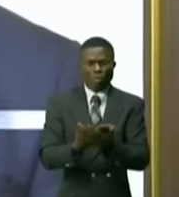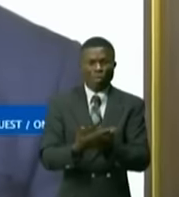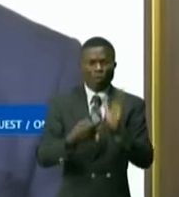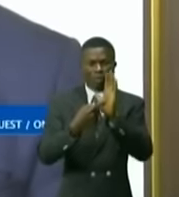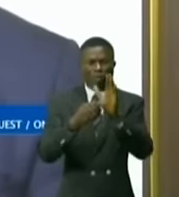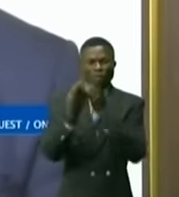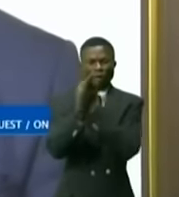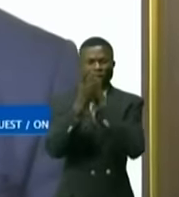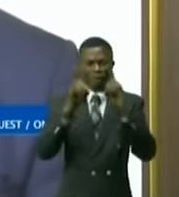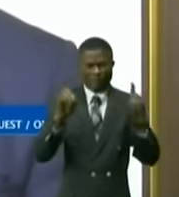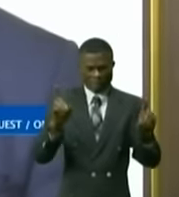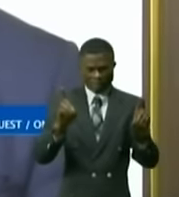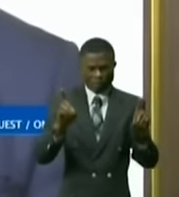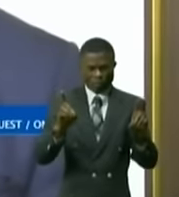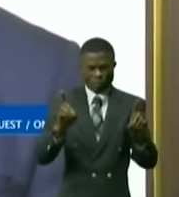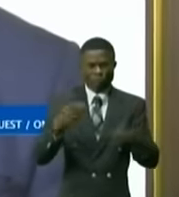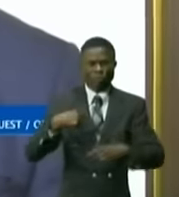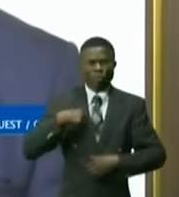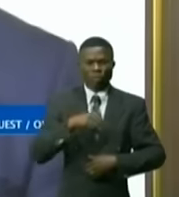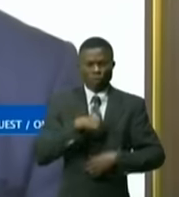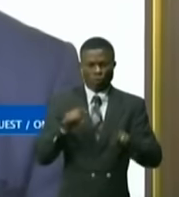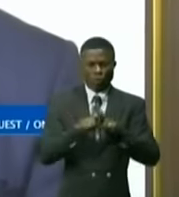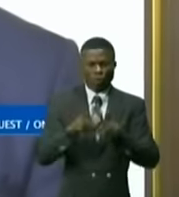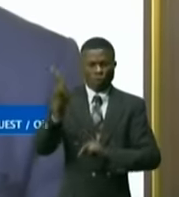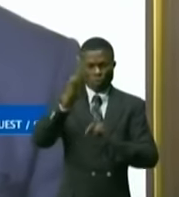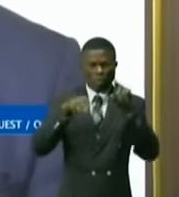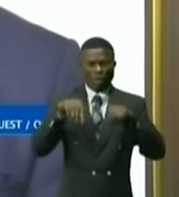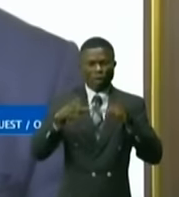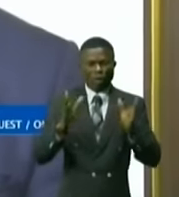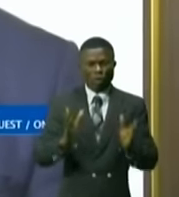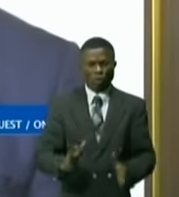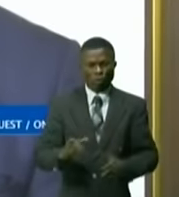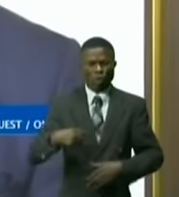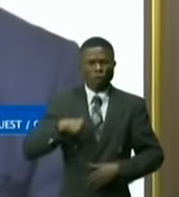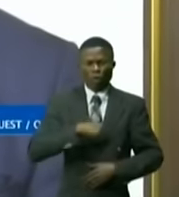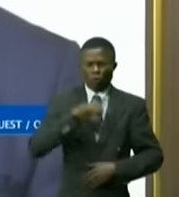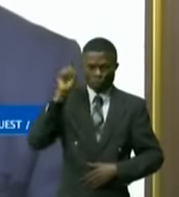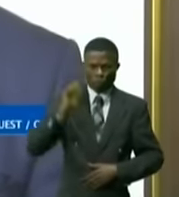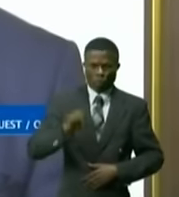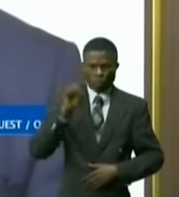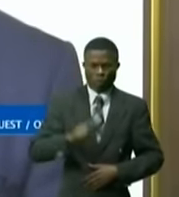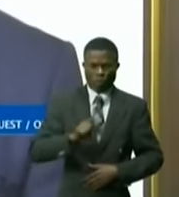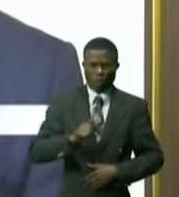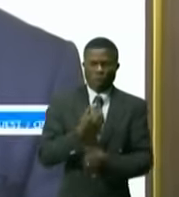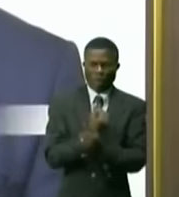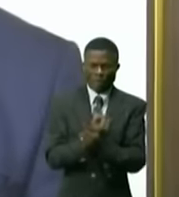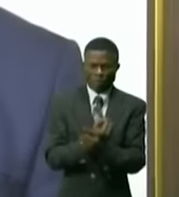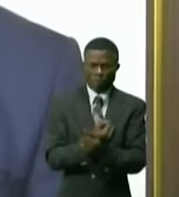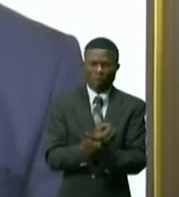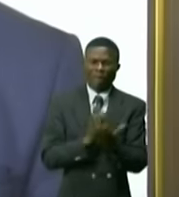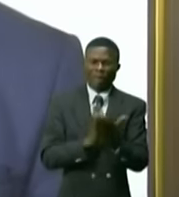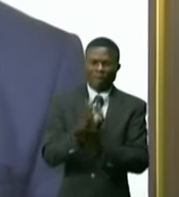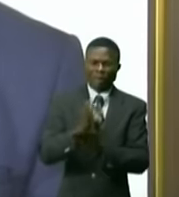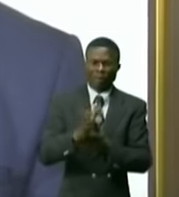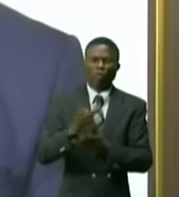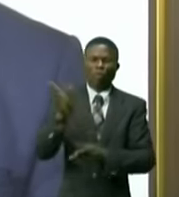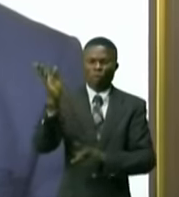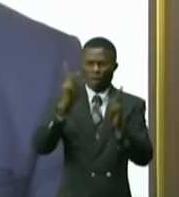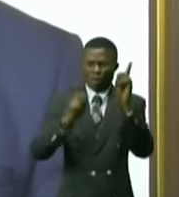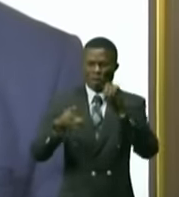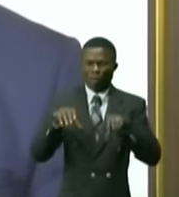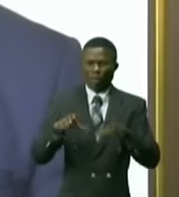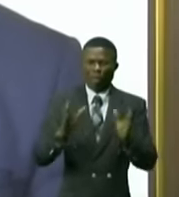démocratie. Et donc, nous, en tant que citoyens, nous avons l'obligation de remplir les devoirs civiques pour